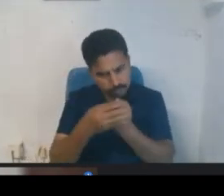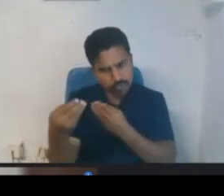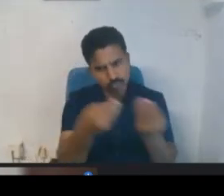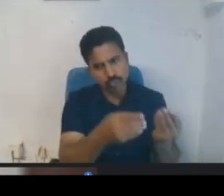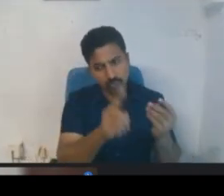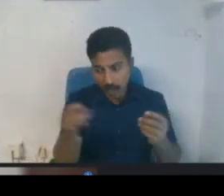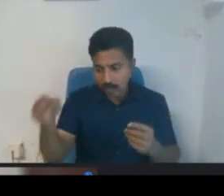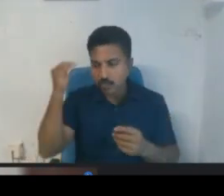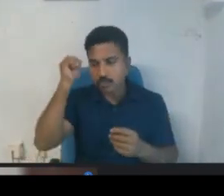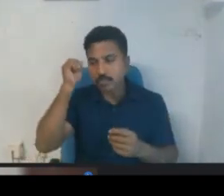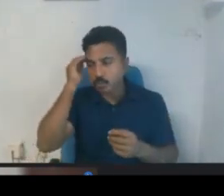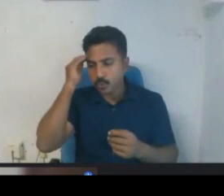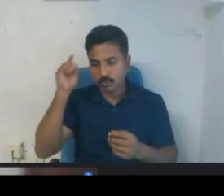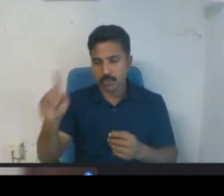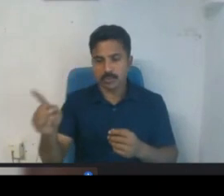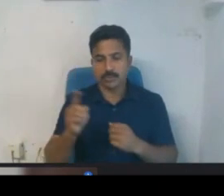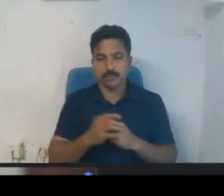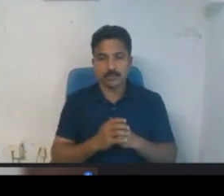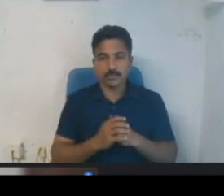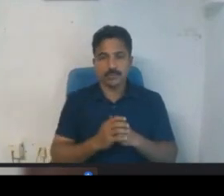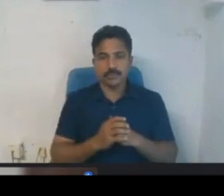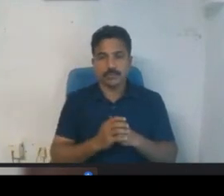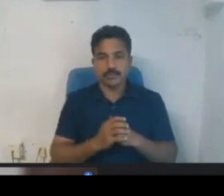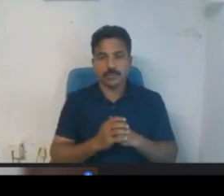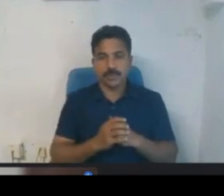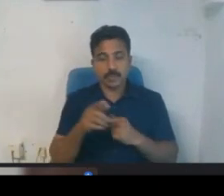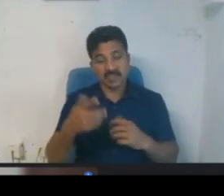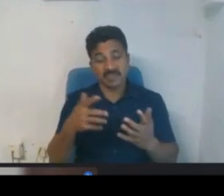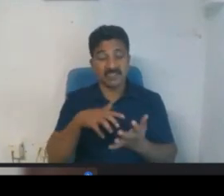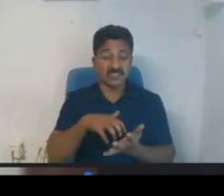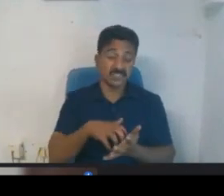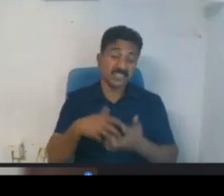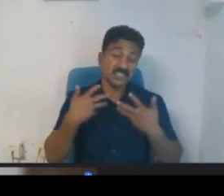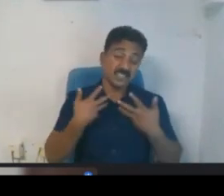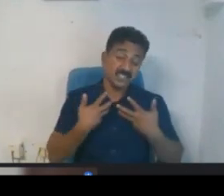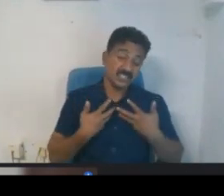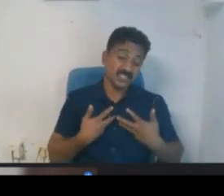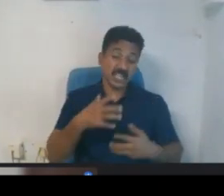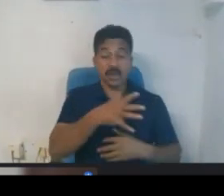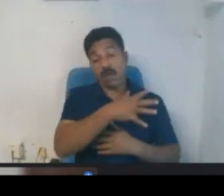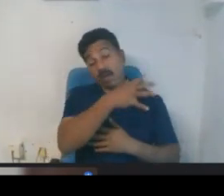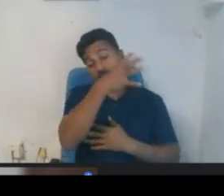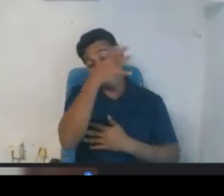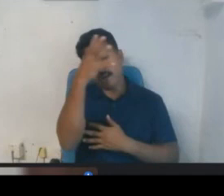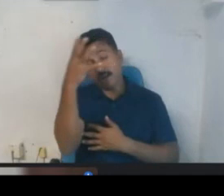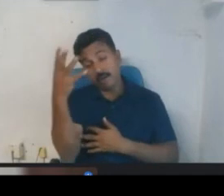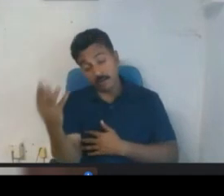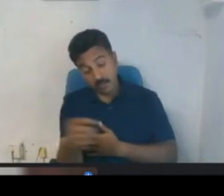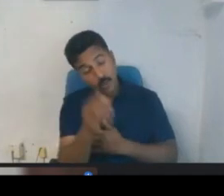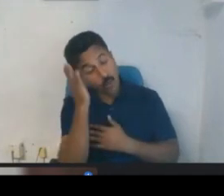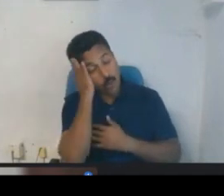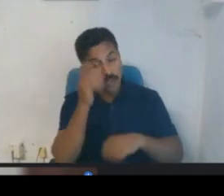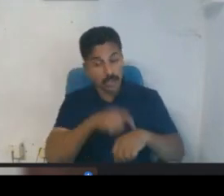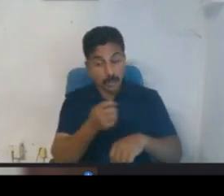അവരെ മനസ്സിലാക്കിപ്പിക്കുക എന്നുള്ളതാണ്. ഇപ്പം നമ്മൾ വളരെ ക്ഷീണിച്ച് ഈ കുഞ്ഞിനെ രാവിലെ മുതൽ രാത്രി വരെ അത് ഉറങ്ങുന്നത്